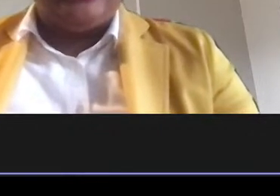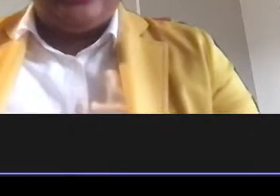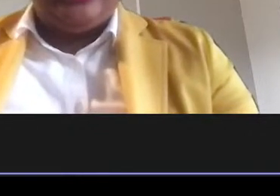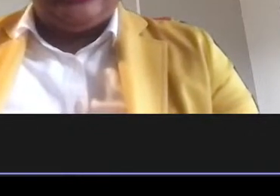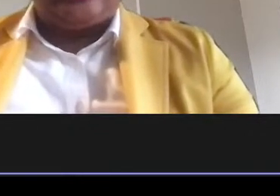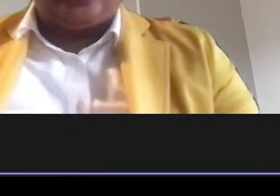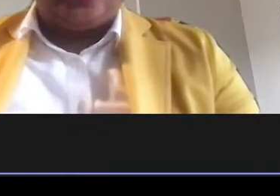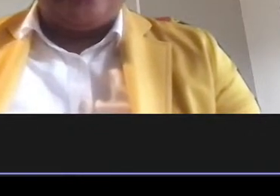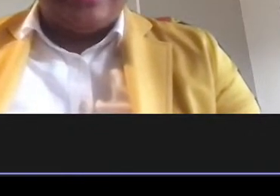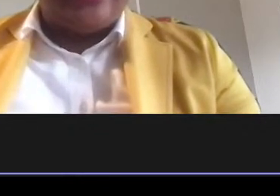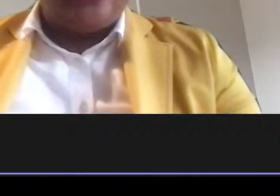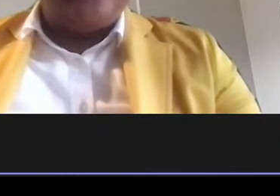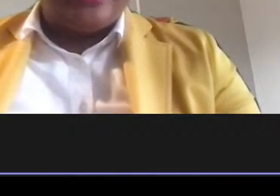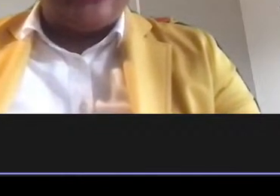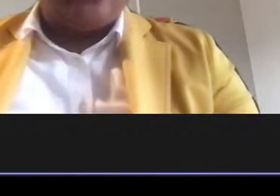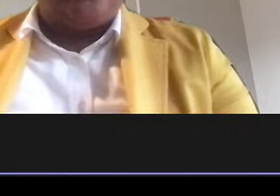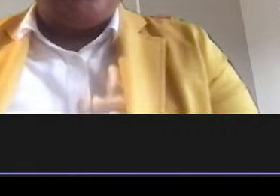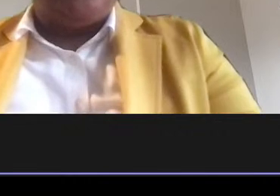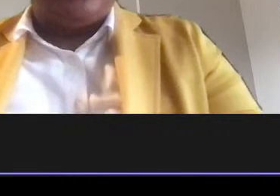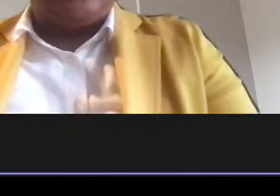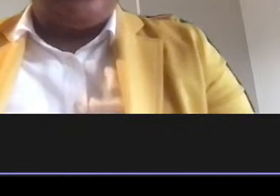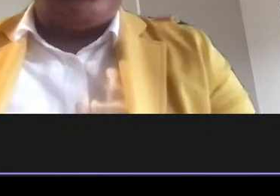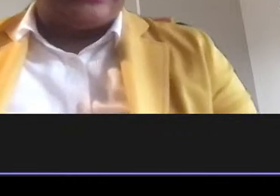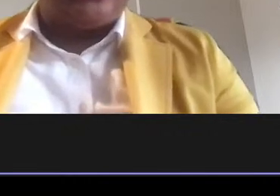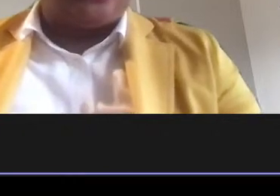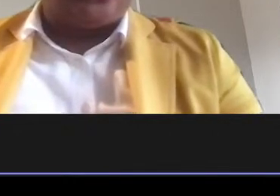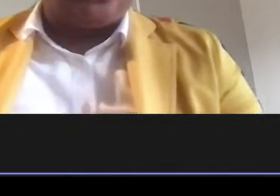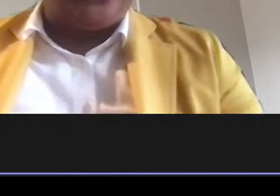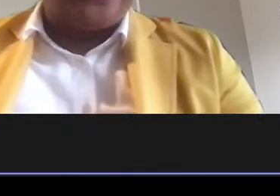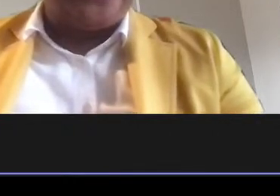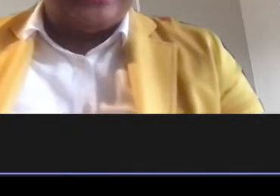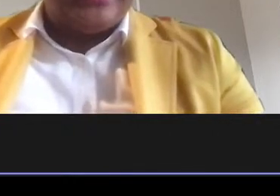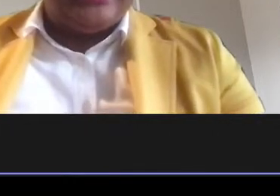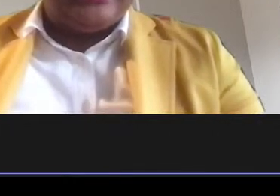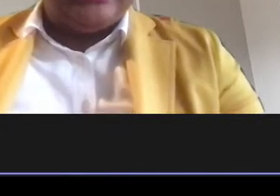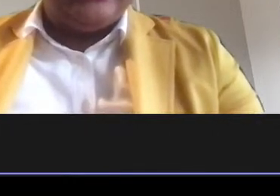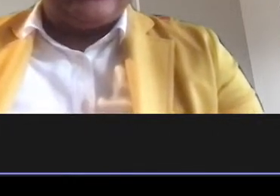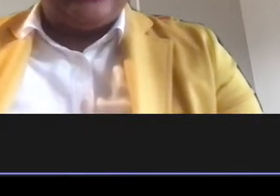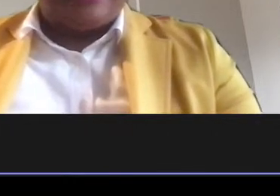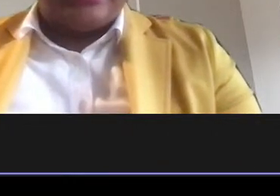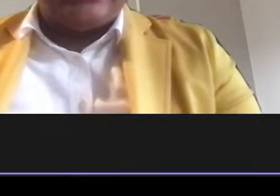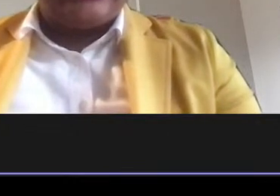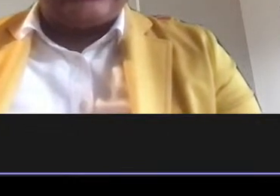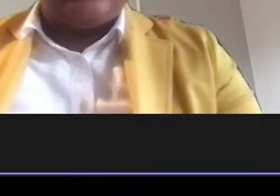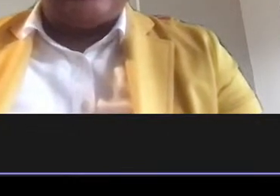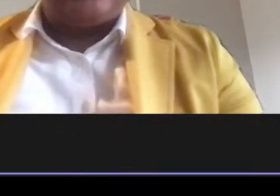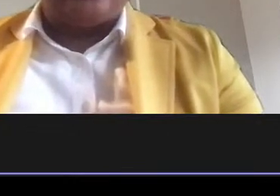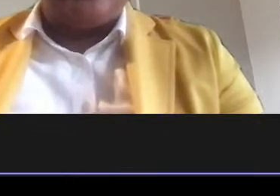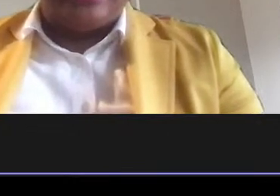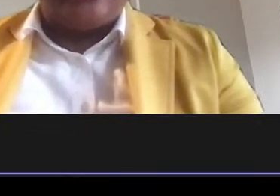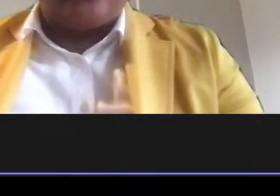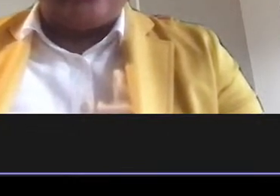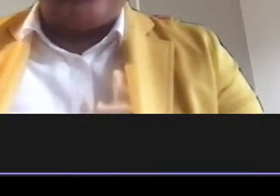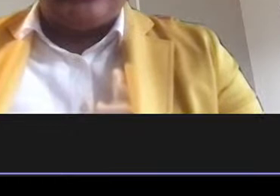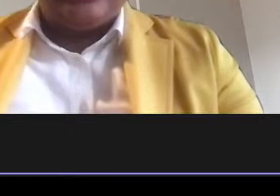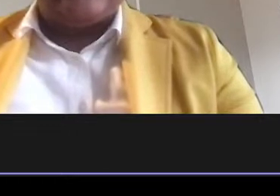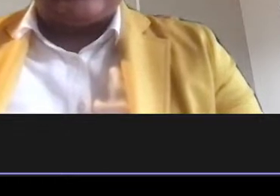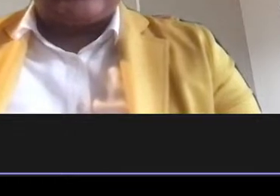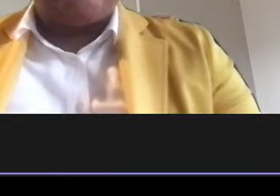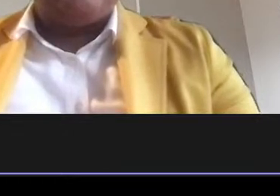uSibiya, inhloko yomnyango umnumzana uZungu, ithimba lezisebenzi